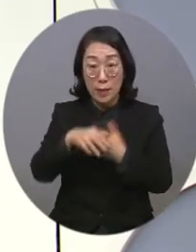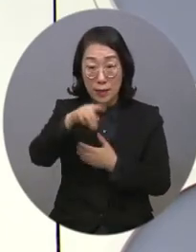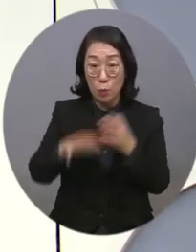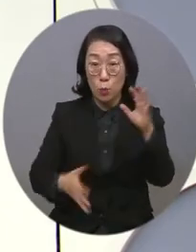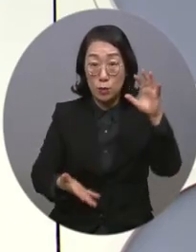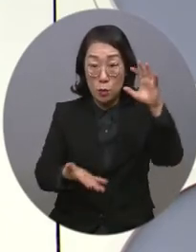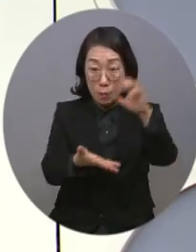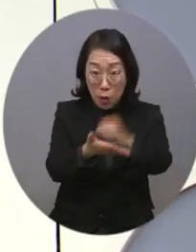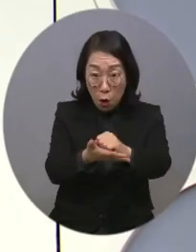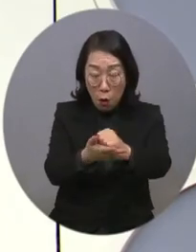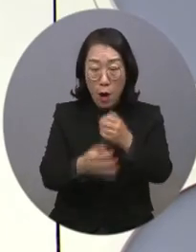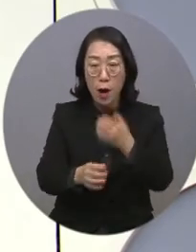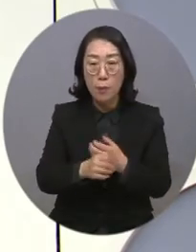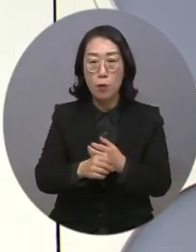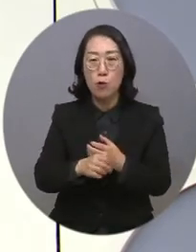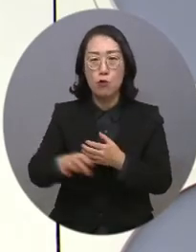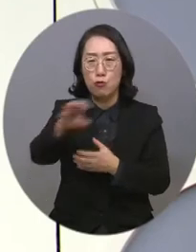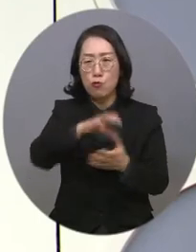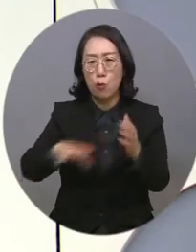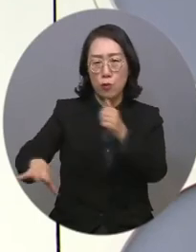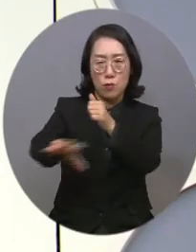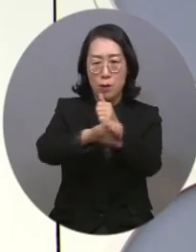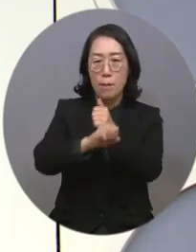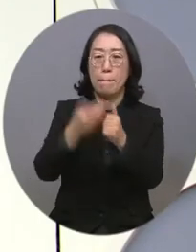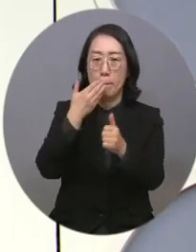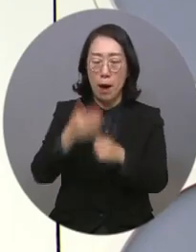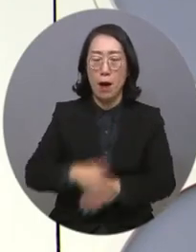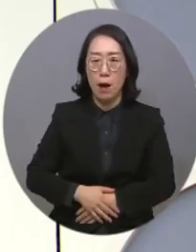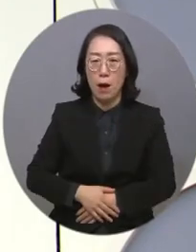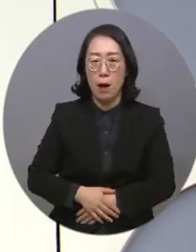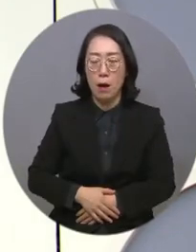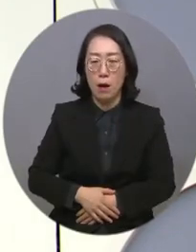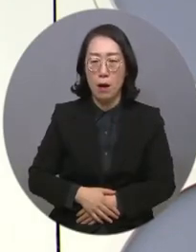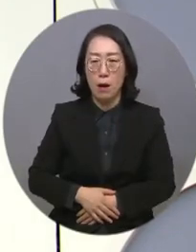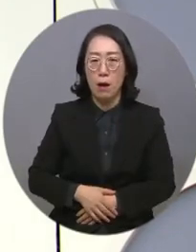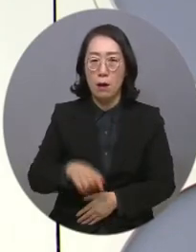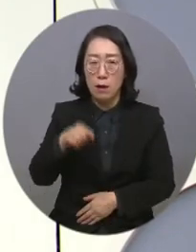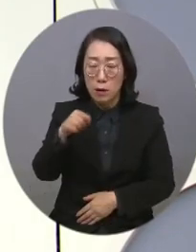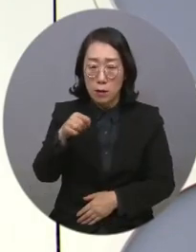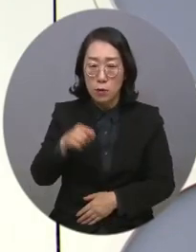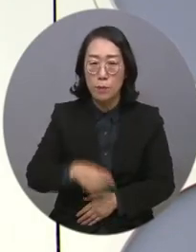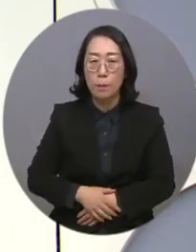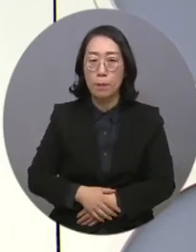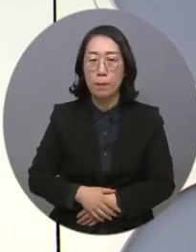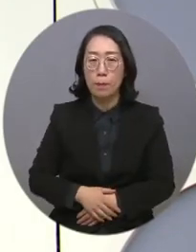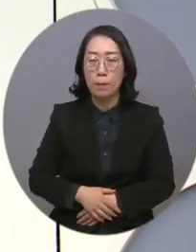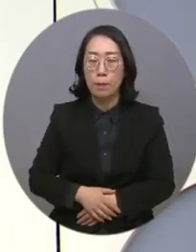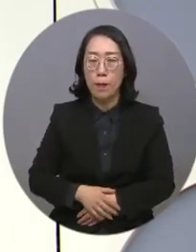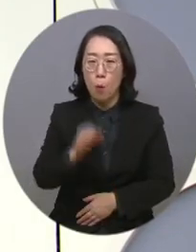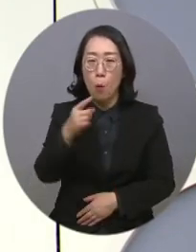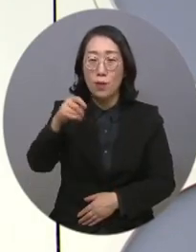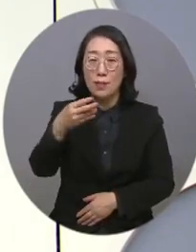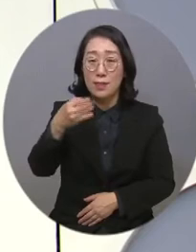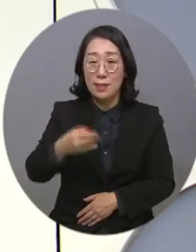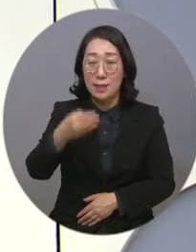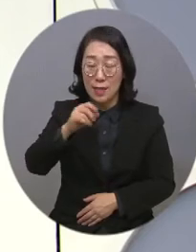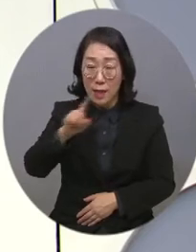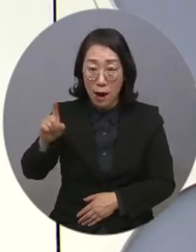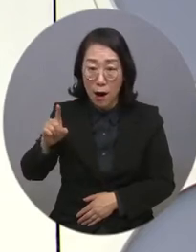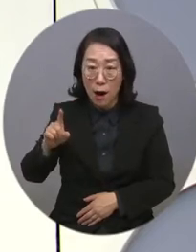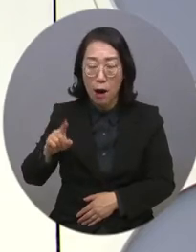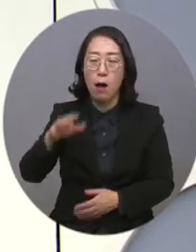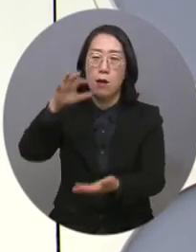점령한다는 말이 옛날부터 있었어요. 그래서 오스트리아한테 체코가 300년간 지배를 받았습니다. 그다음에 히틀러가 또 유럽을